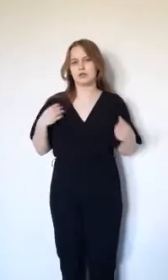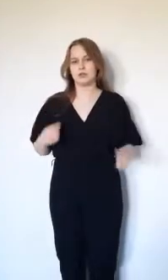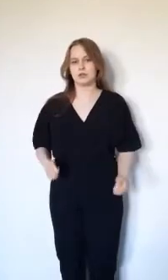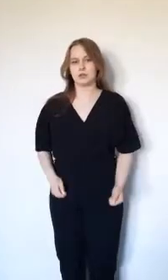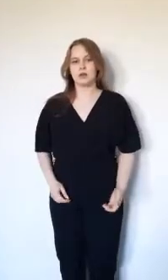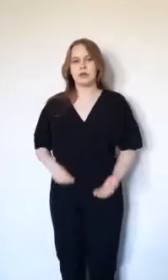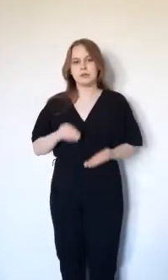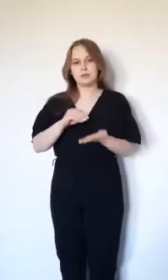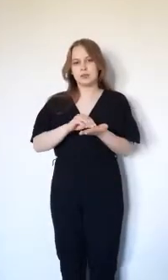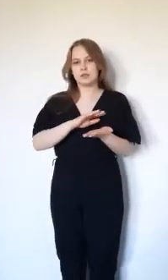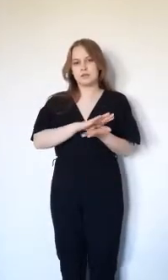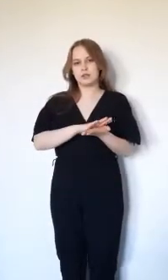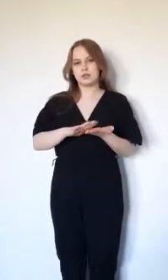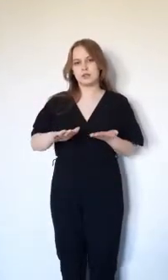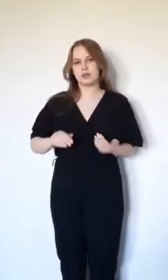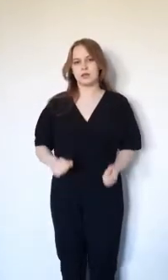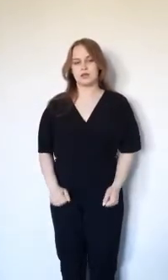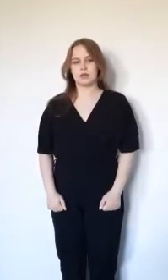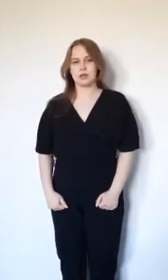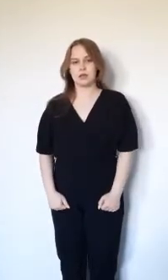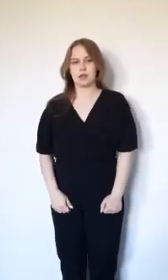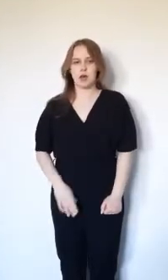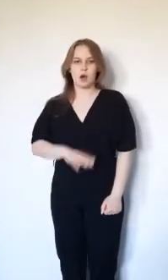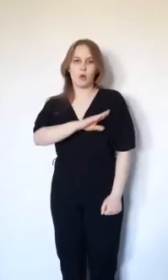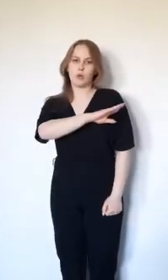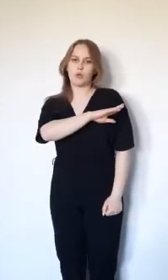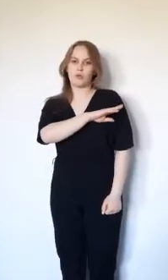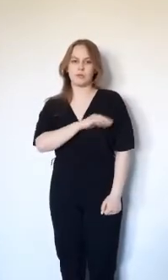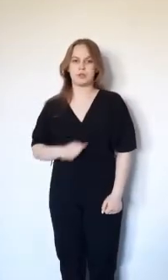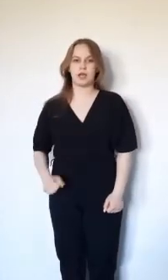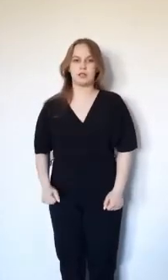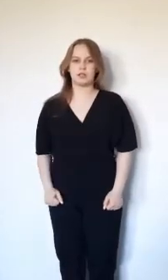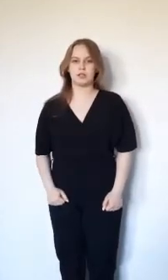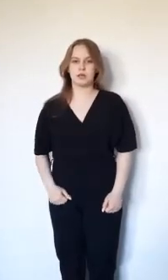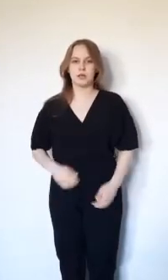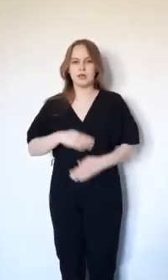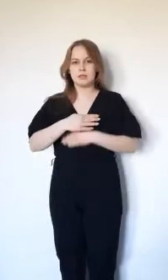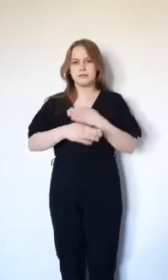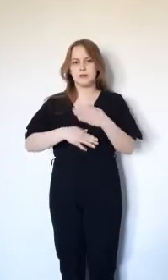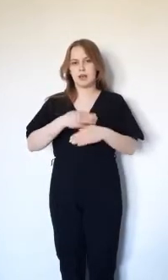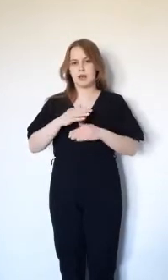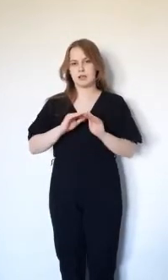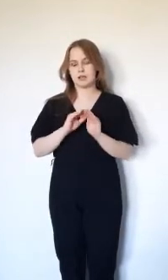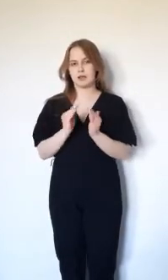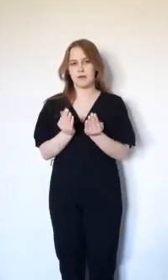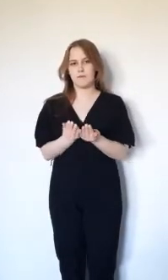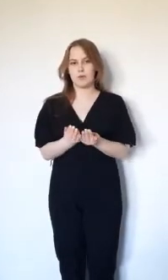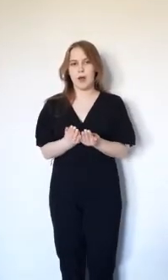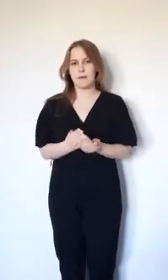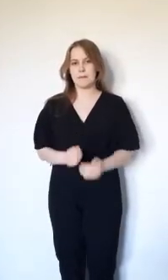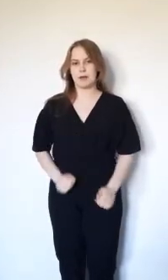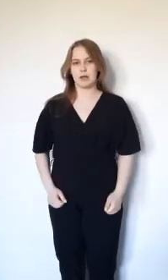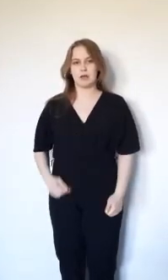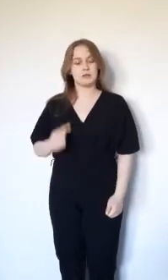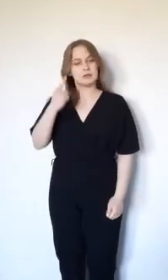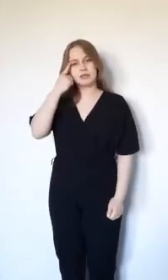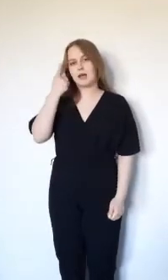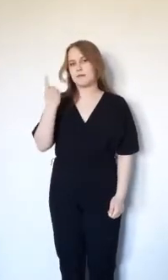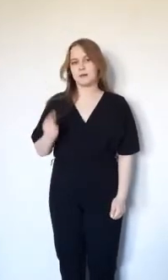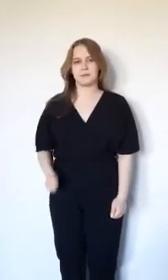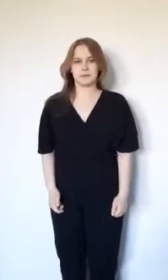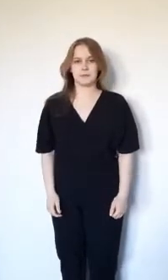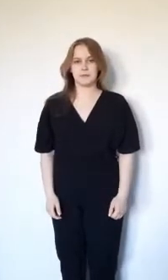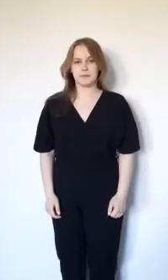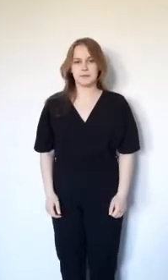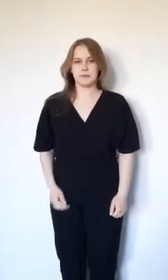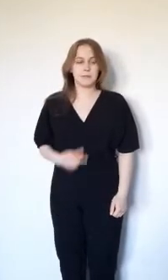Żyć z przyzwyczajenia, umrzeć zwinięty w kłębek, nie